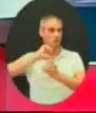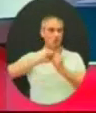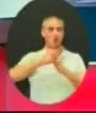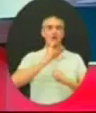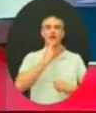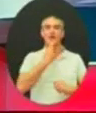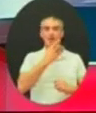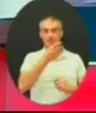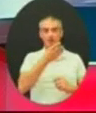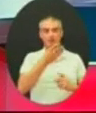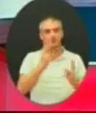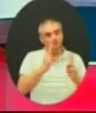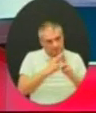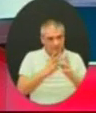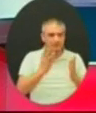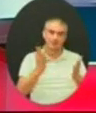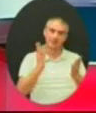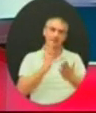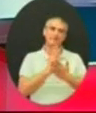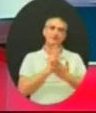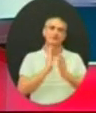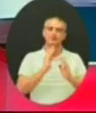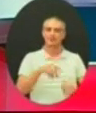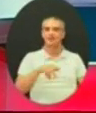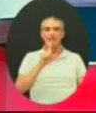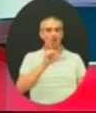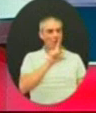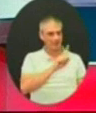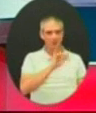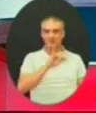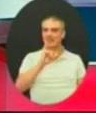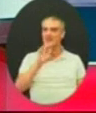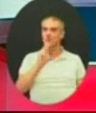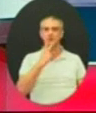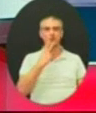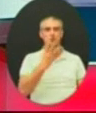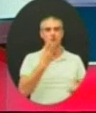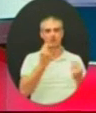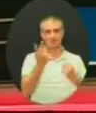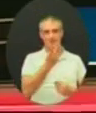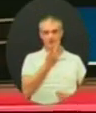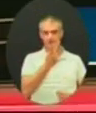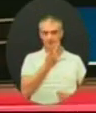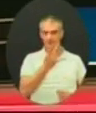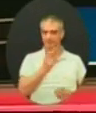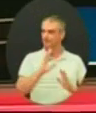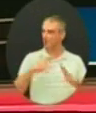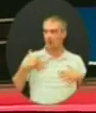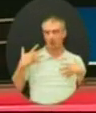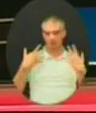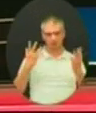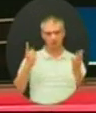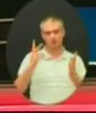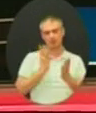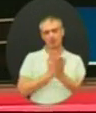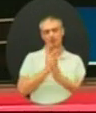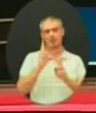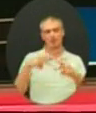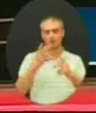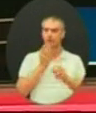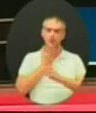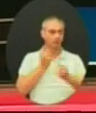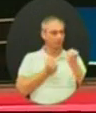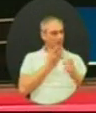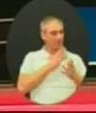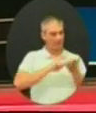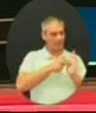הקטר מאחורי הקלעים או משהו, זה ליאור ויינטרוב ויניר קוזין, תודה רבה לשניכם. רק לא, קצת לא להתרגש, זה ריטואל קבוע, רצים מחדר